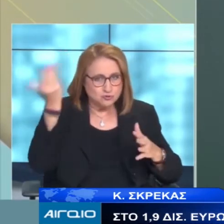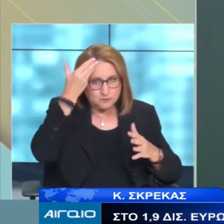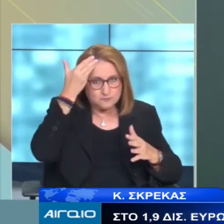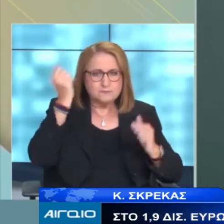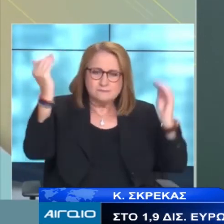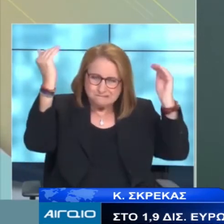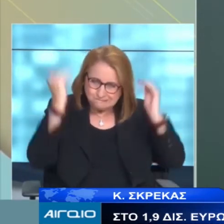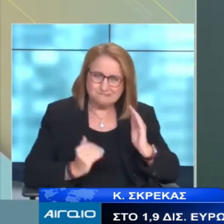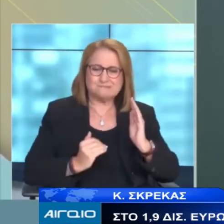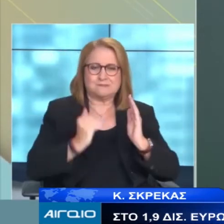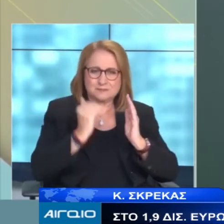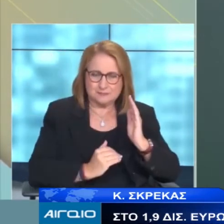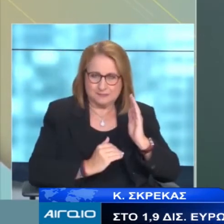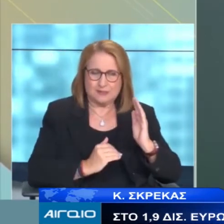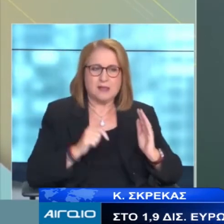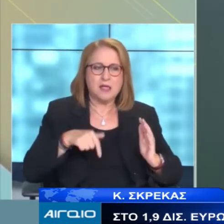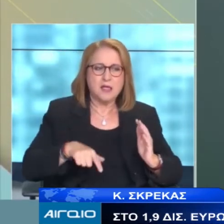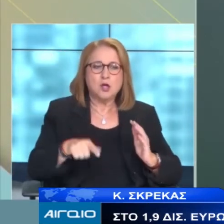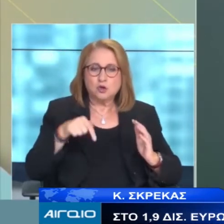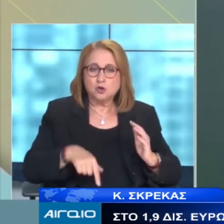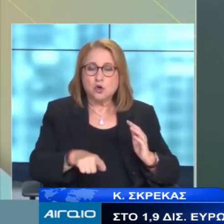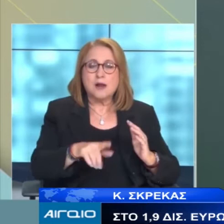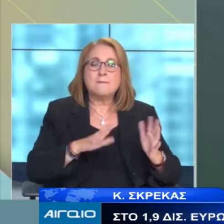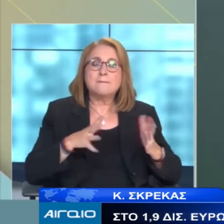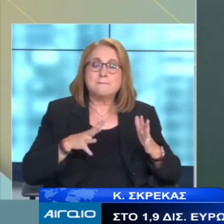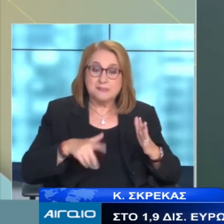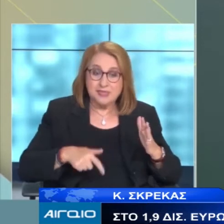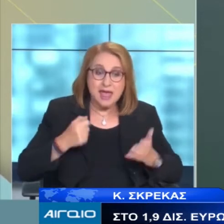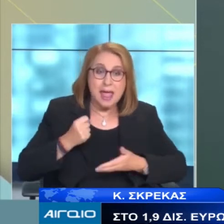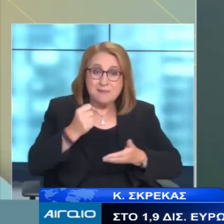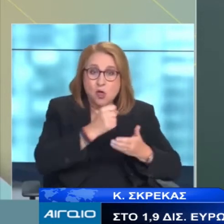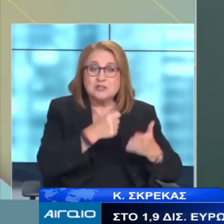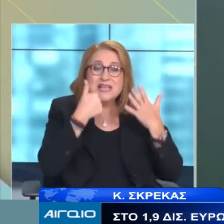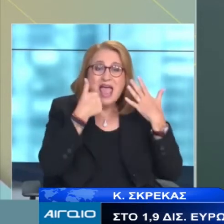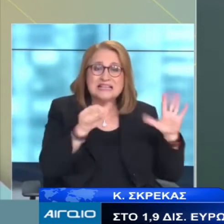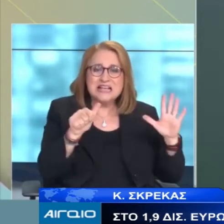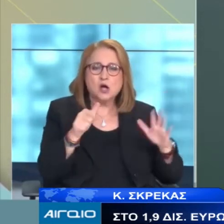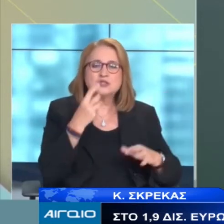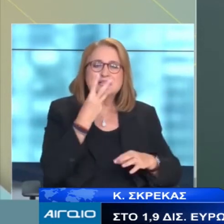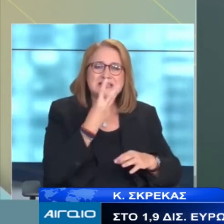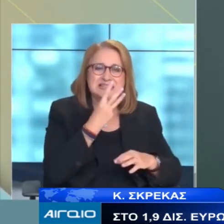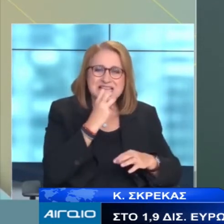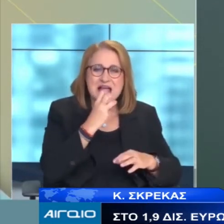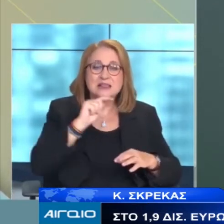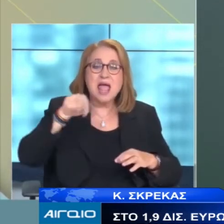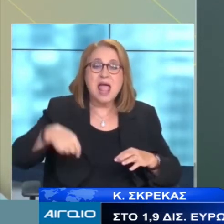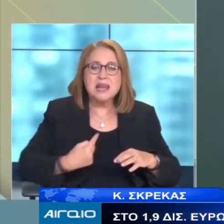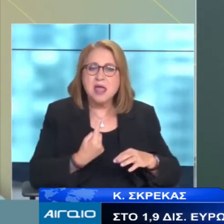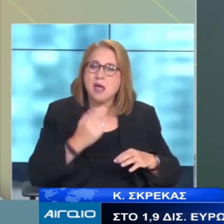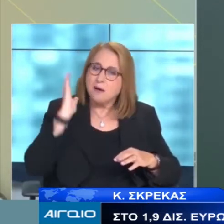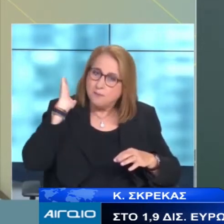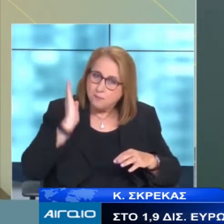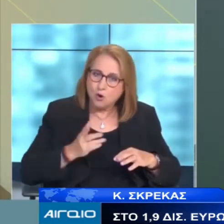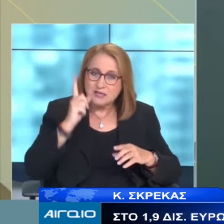της αύξησης στα νοικοκυριά με την επιδότηση να φτάνει τα 639 ευρώ ανά μεγαβατόρα.